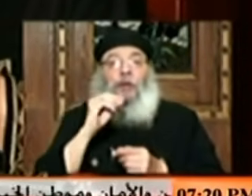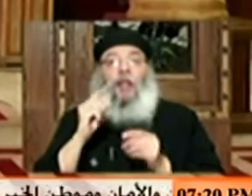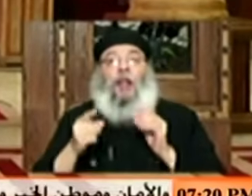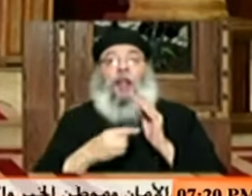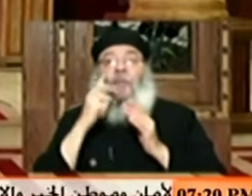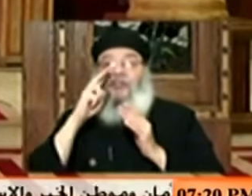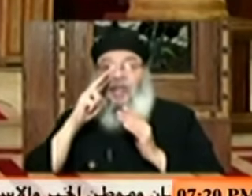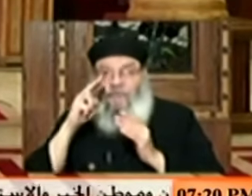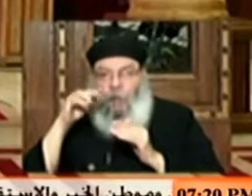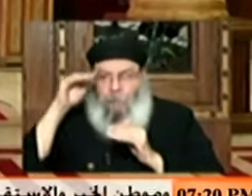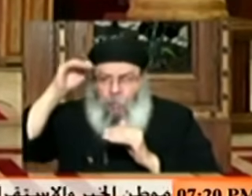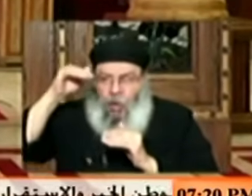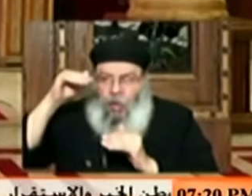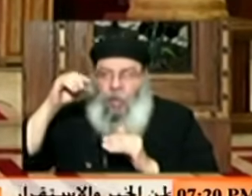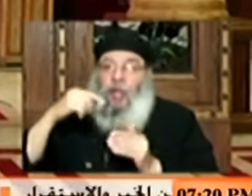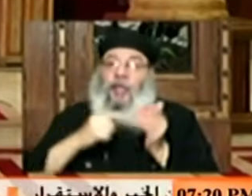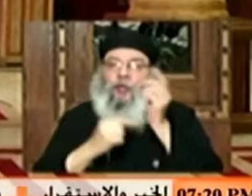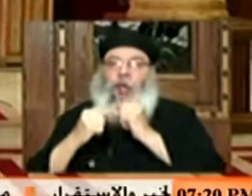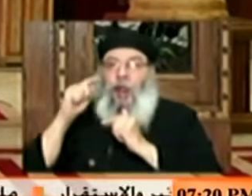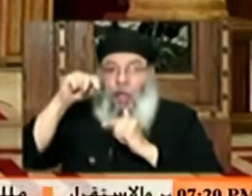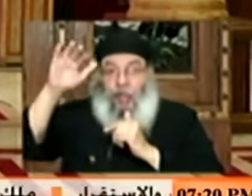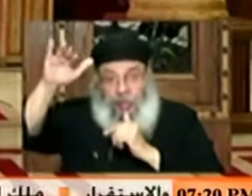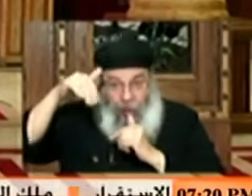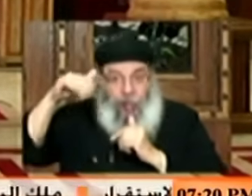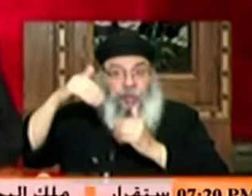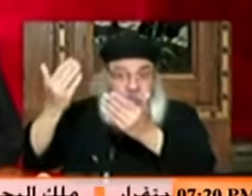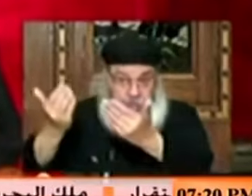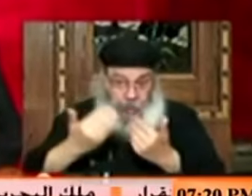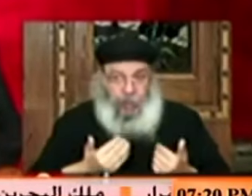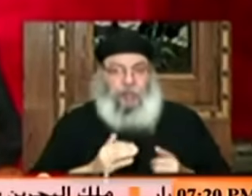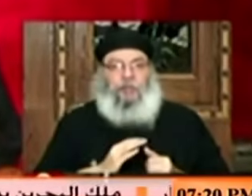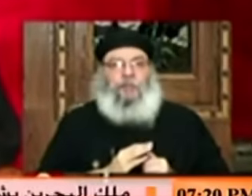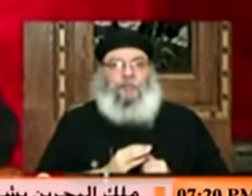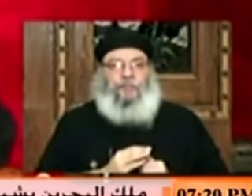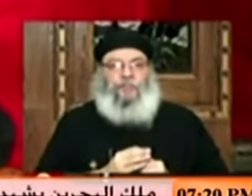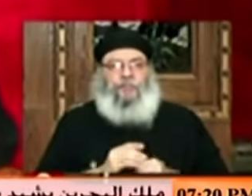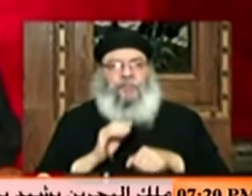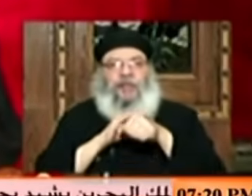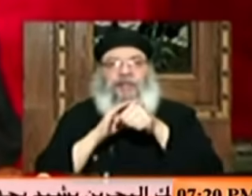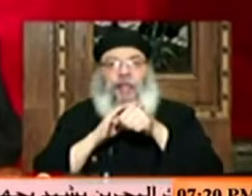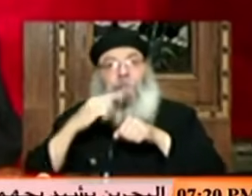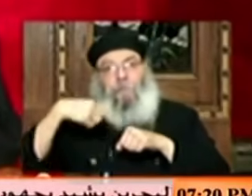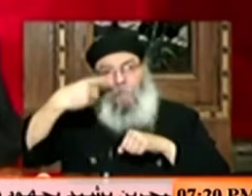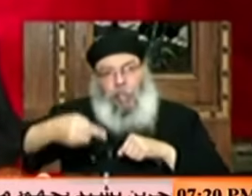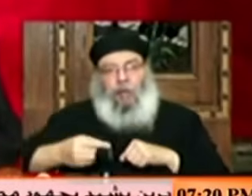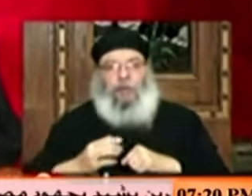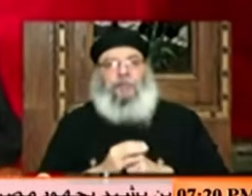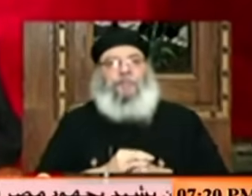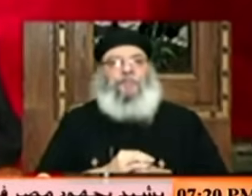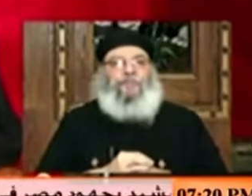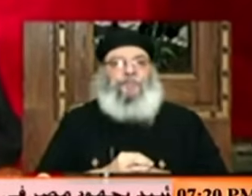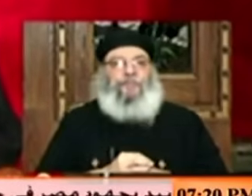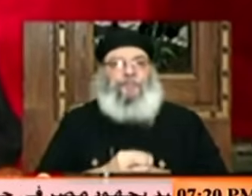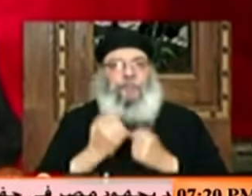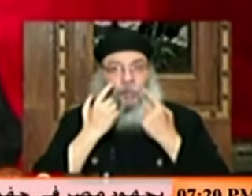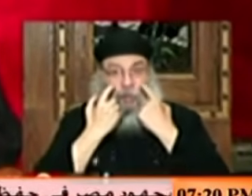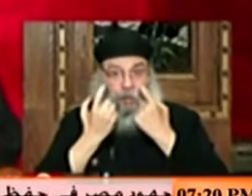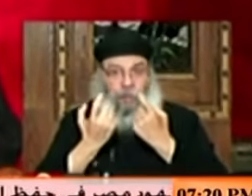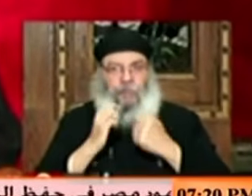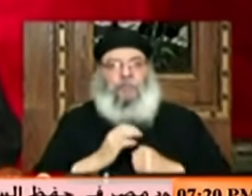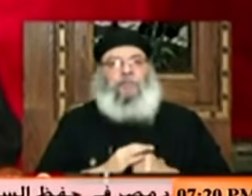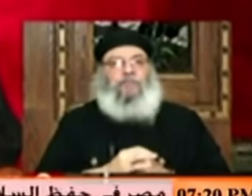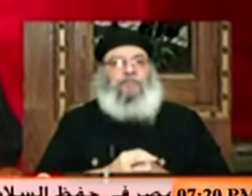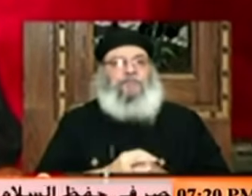هو اللي قاللها تعالي تعالي الشعور بالاخر وعايز الفه نظر